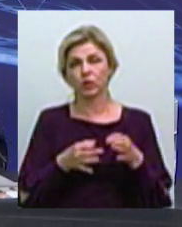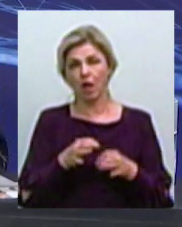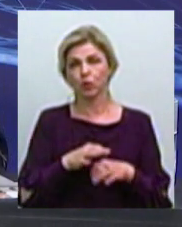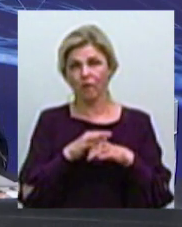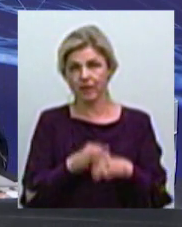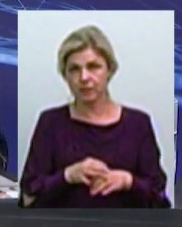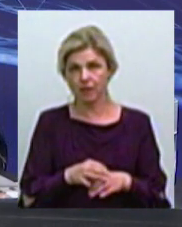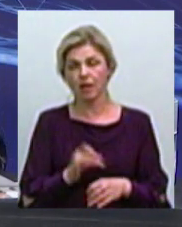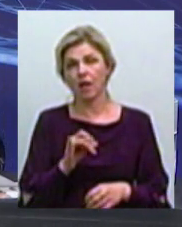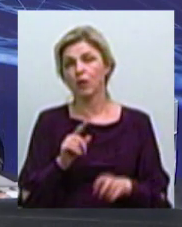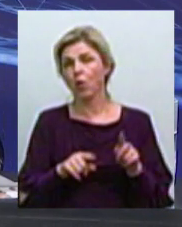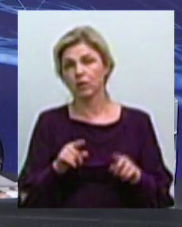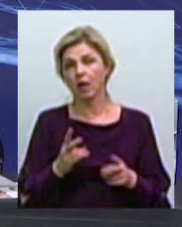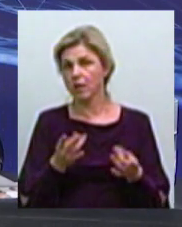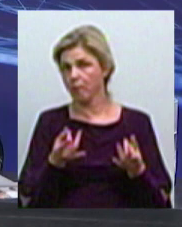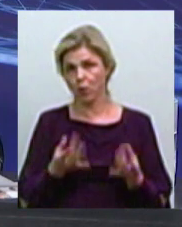иногда